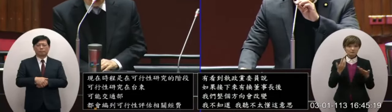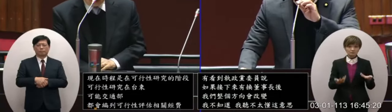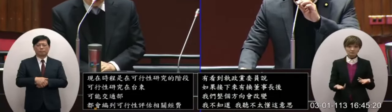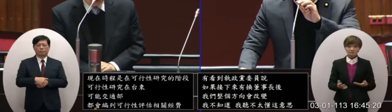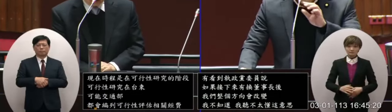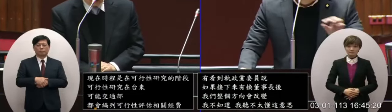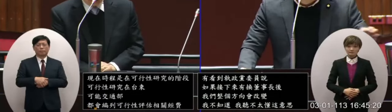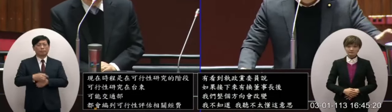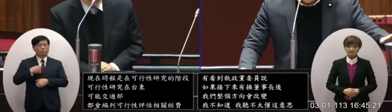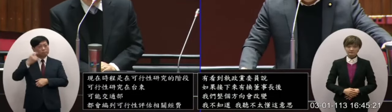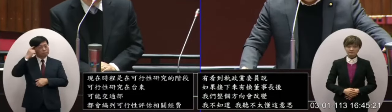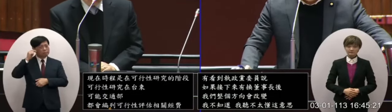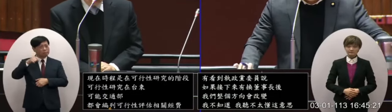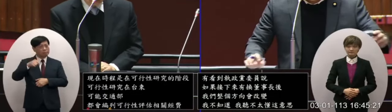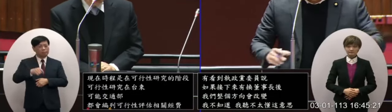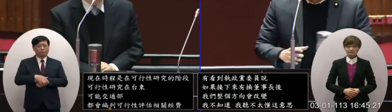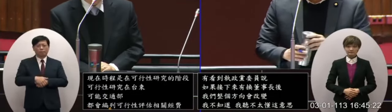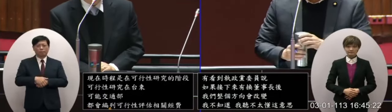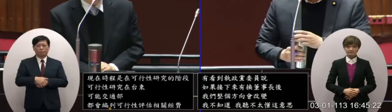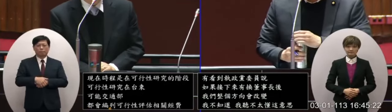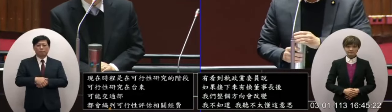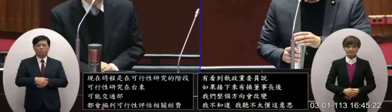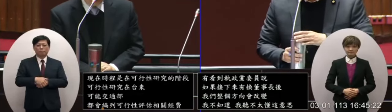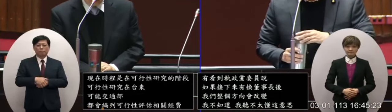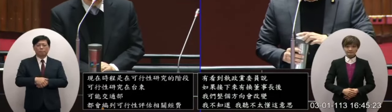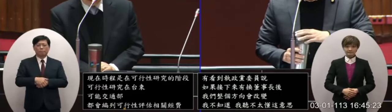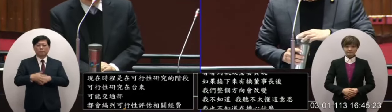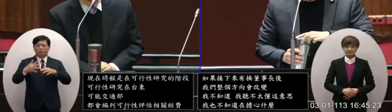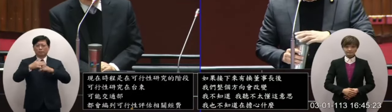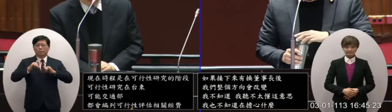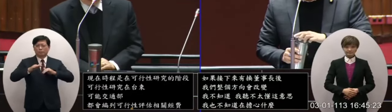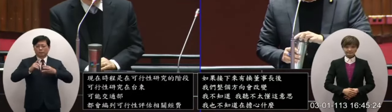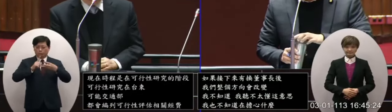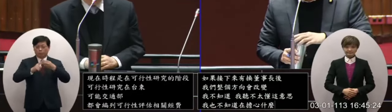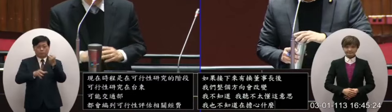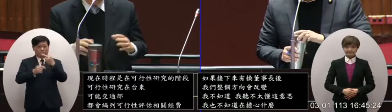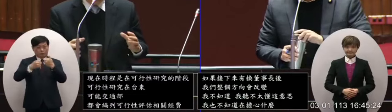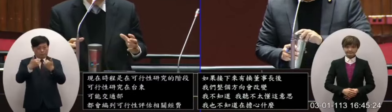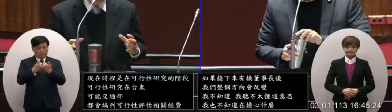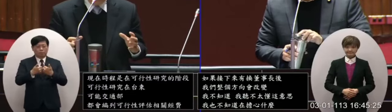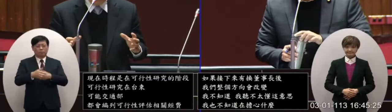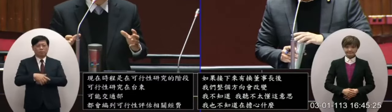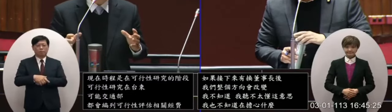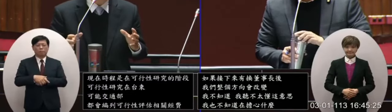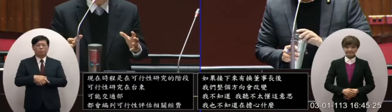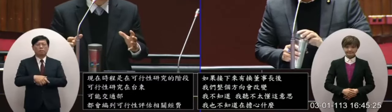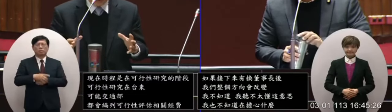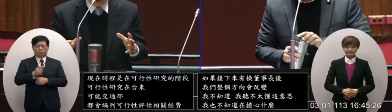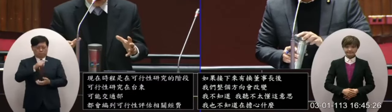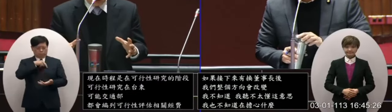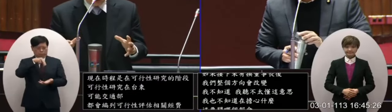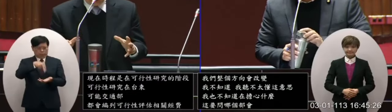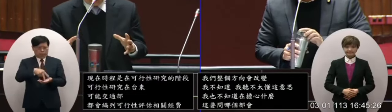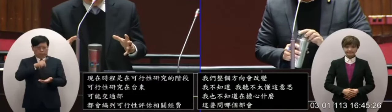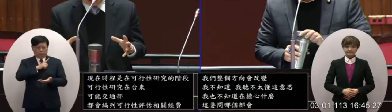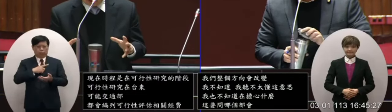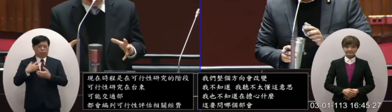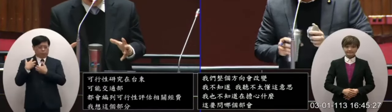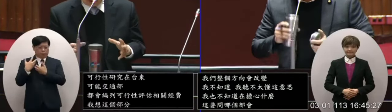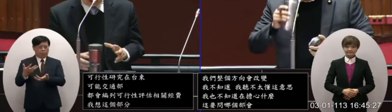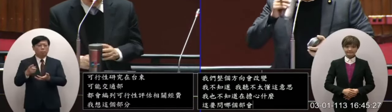位？ 我想那个这一个部分哈，民主基金会哈，它是一个独立运作的一